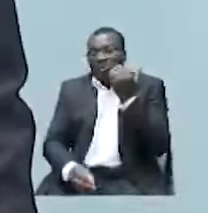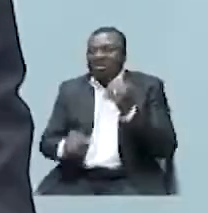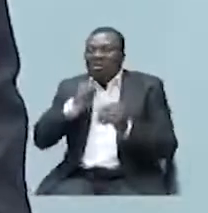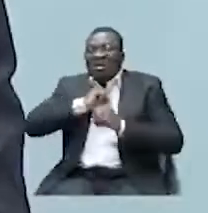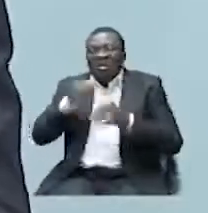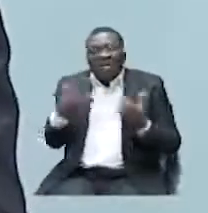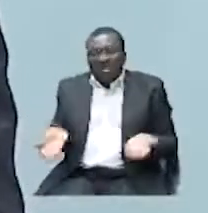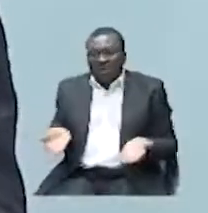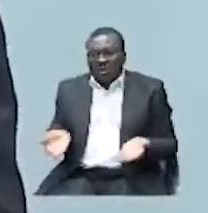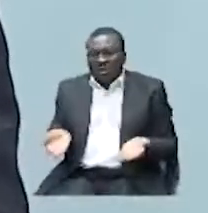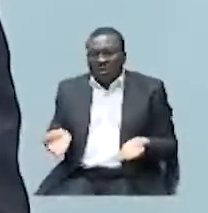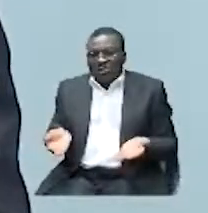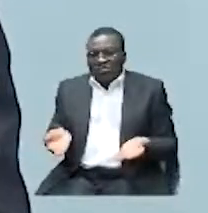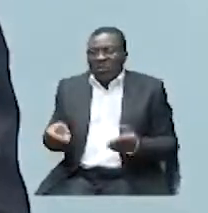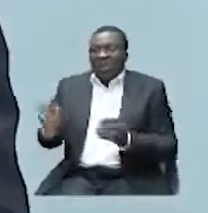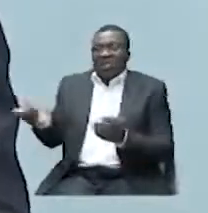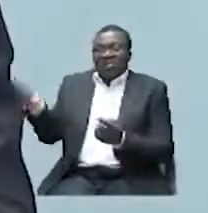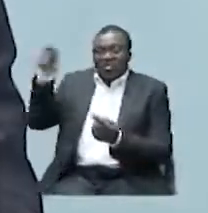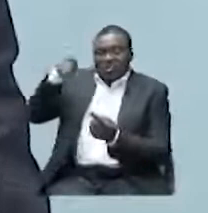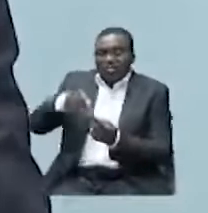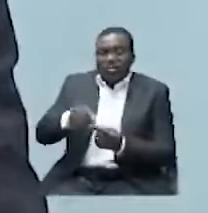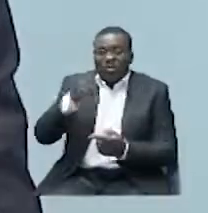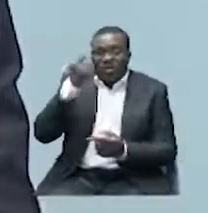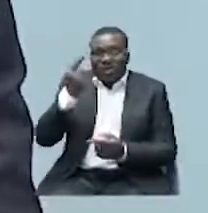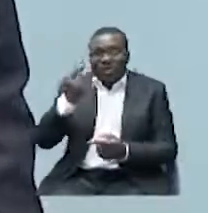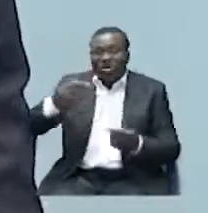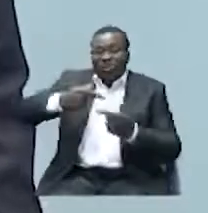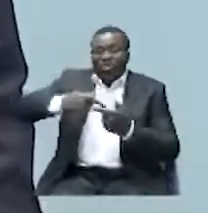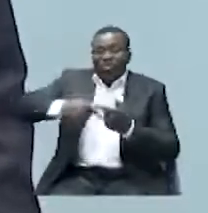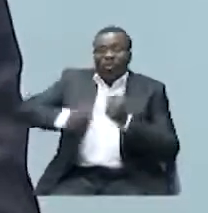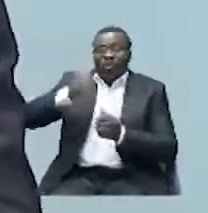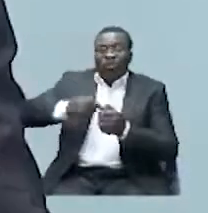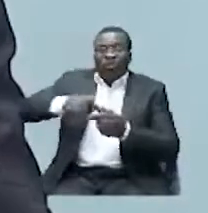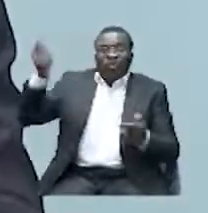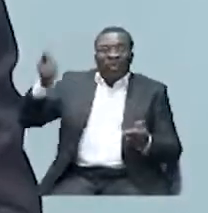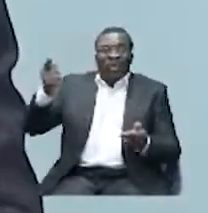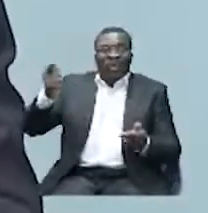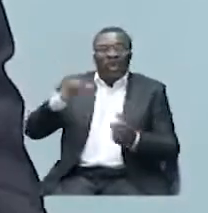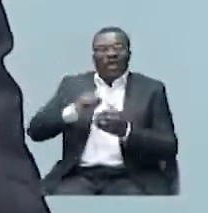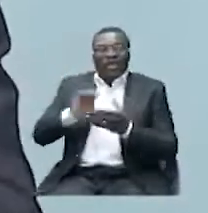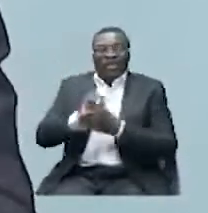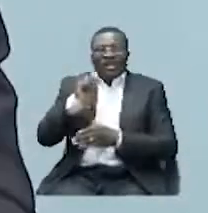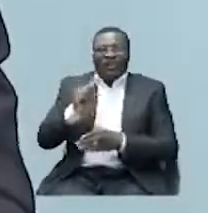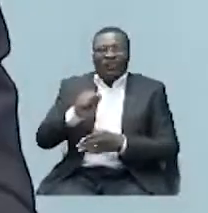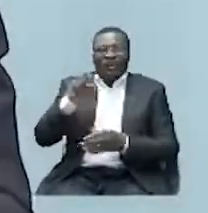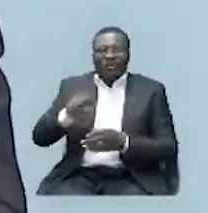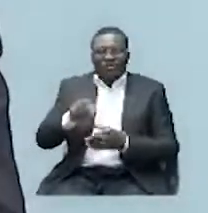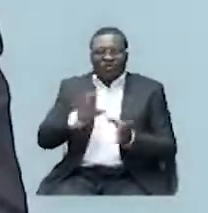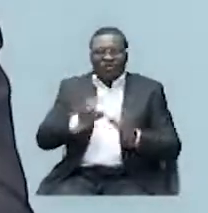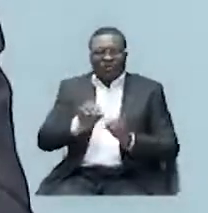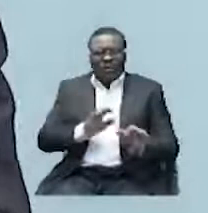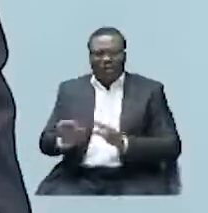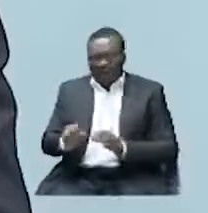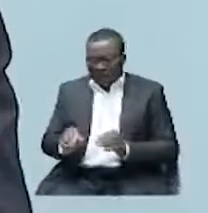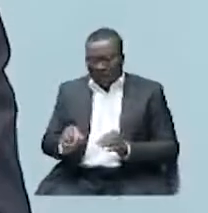tout. Je suis arrivé à un stade où j'ai compris que le plus grand capital, c'est la confiance que peuvent vous faire vos bailleurs,